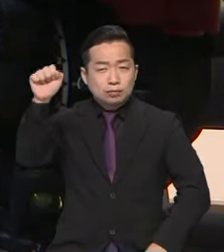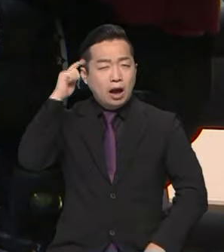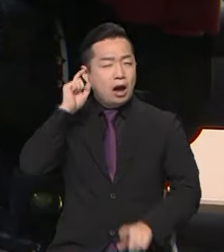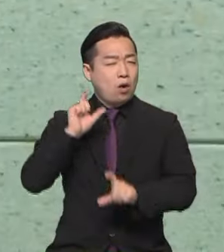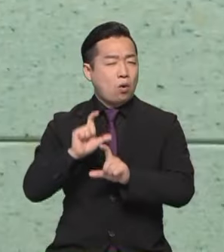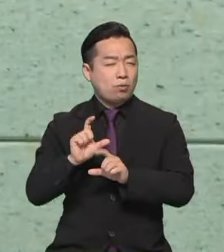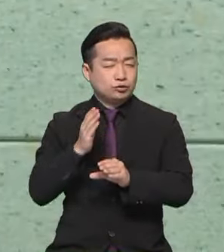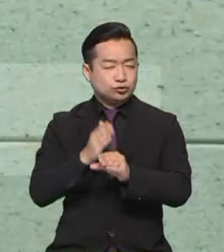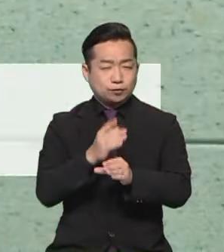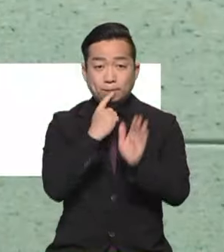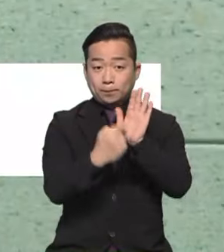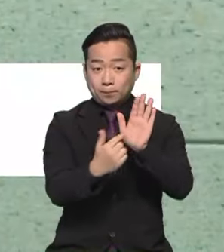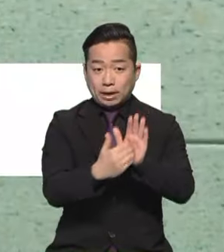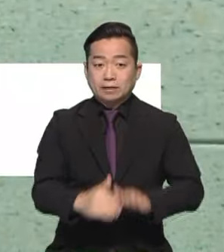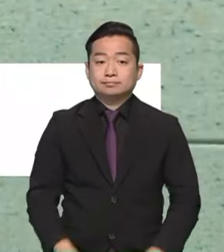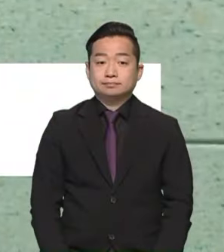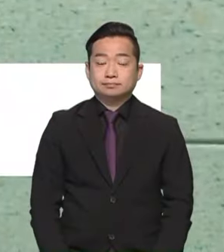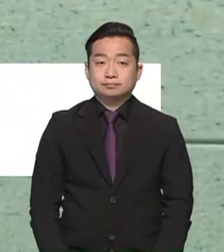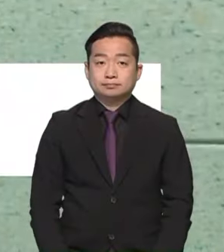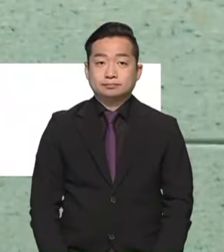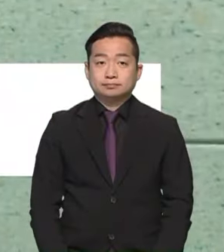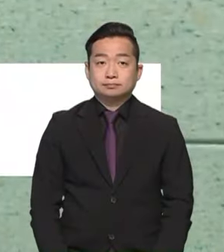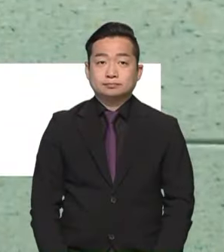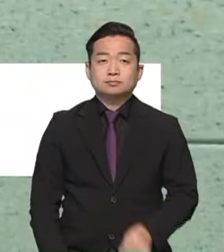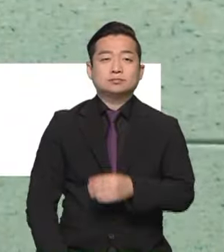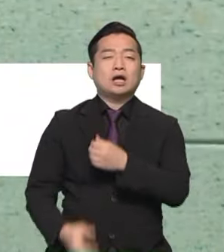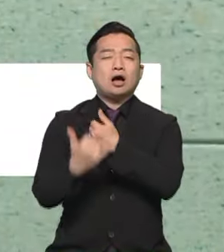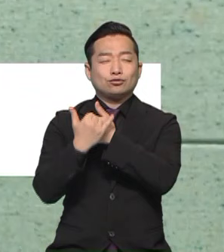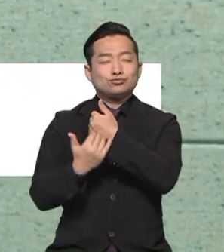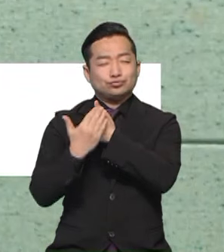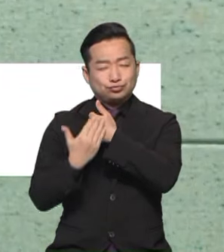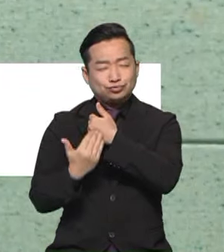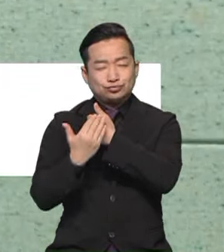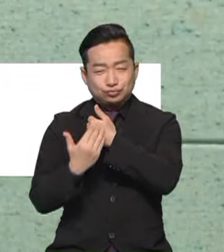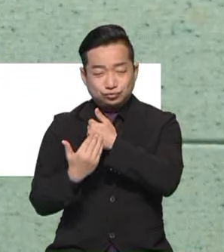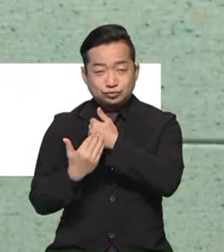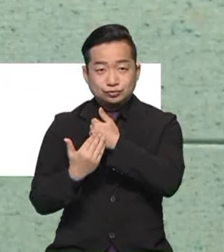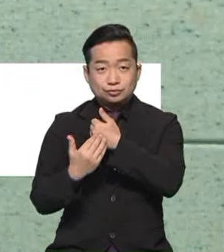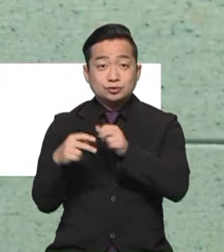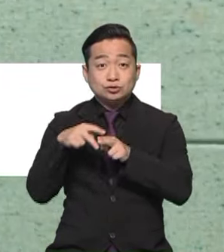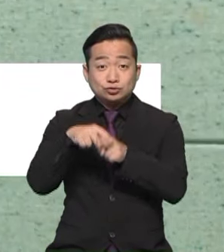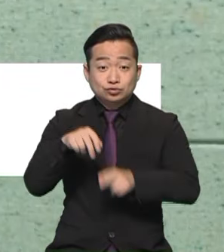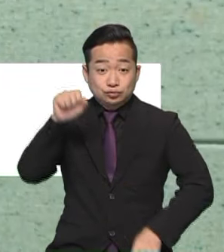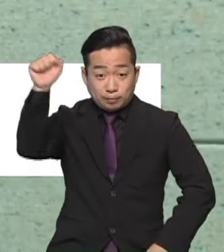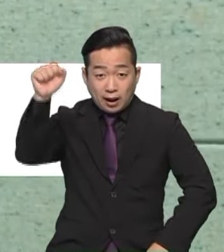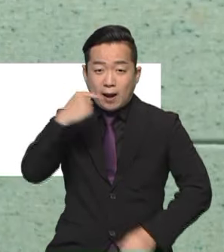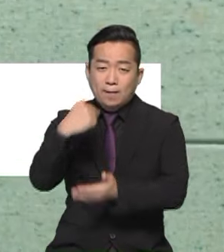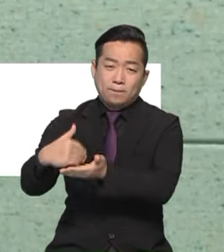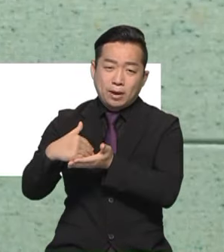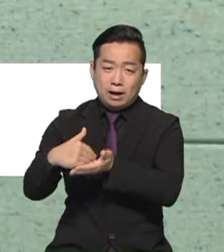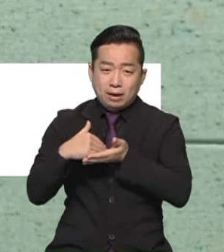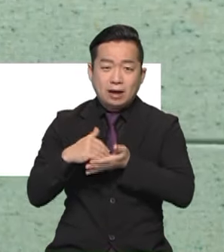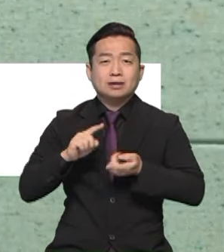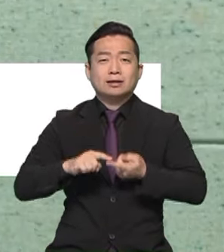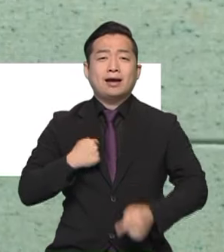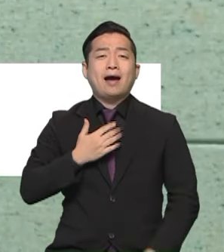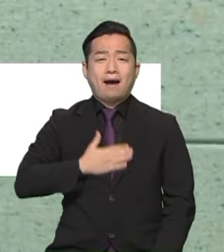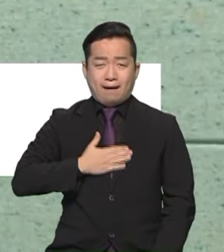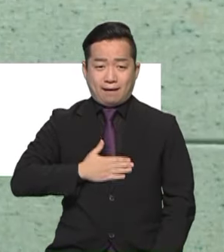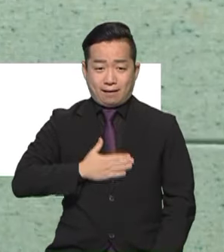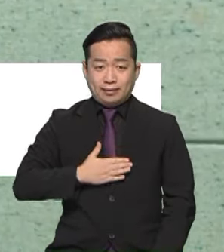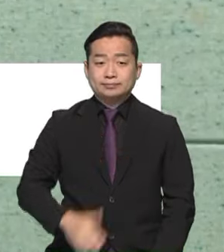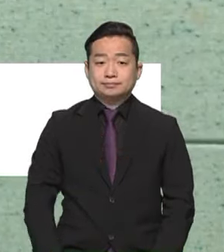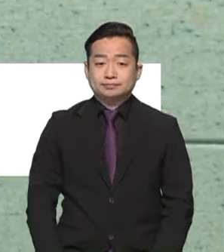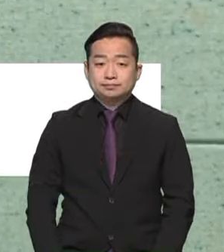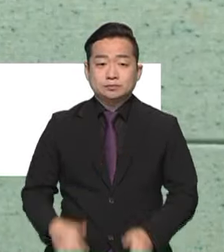내비쳤습니다. 충정으로 저에게 출마를 요구하고 있는 것을 잘 알고 있습니다. 제가